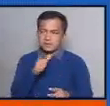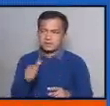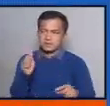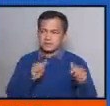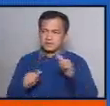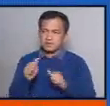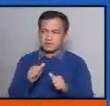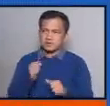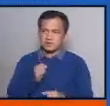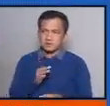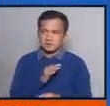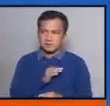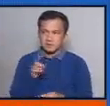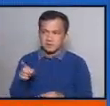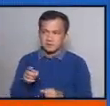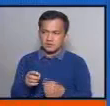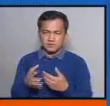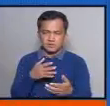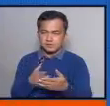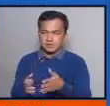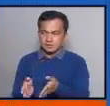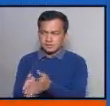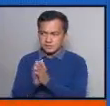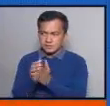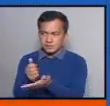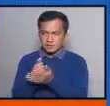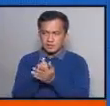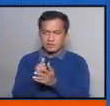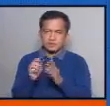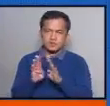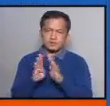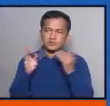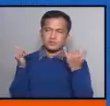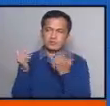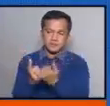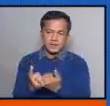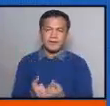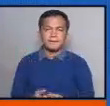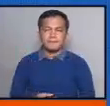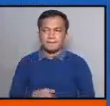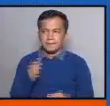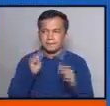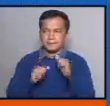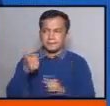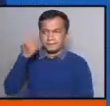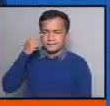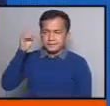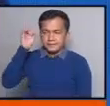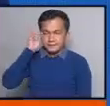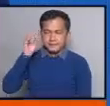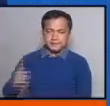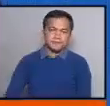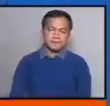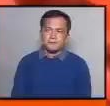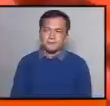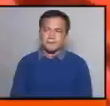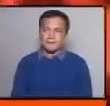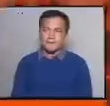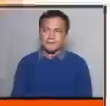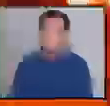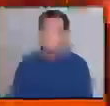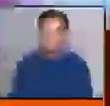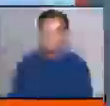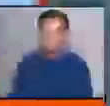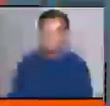pero hindi raw umaksyon ang mga tauhan nito kahit humingi na ng tulong ang barangay. Umaksyon si Gary De Leon.